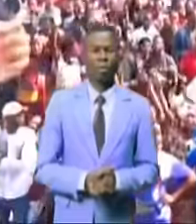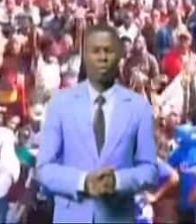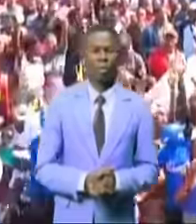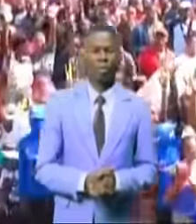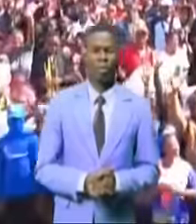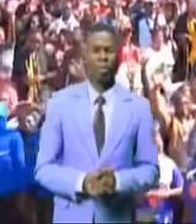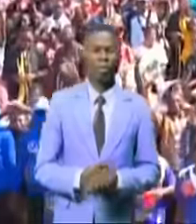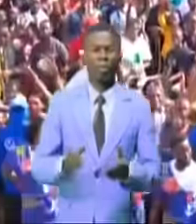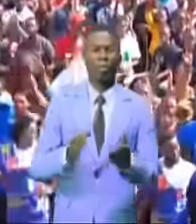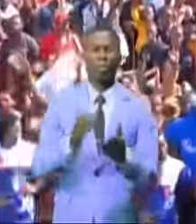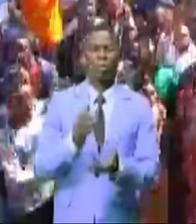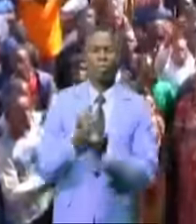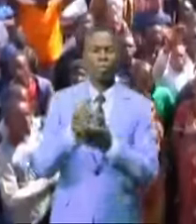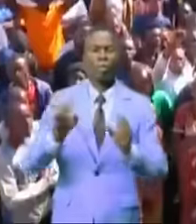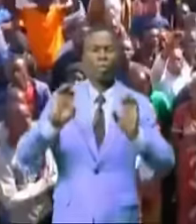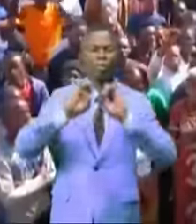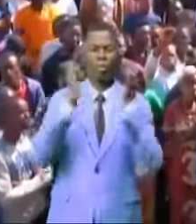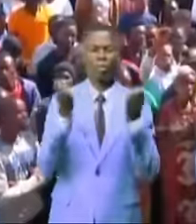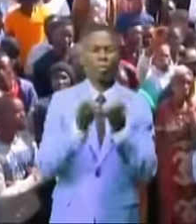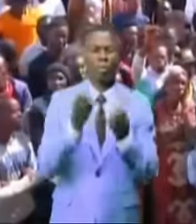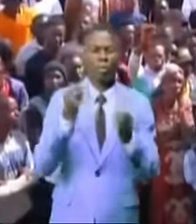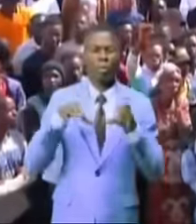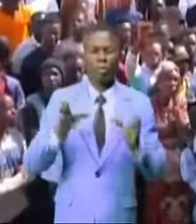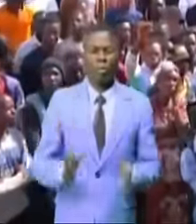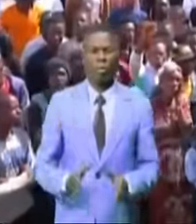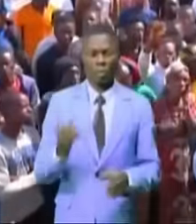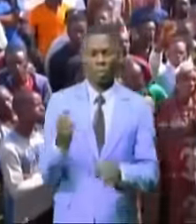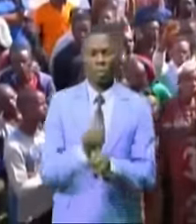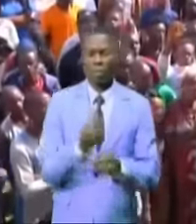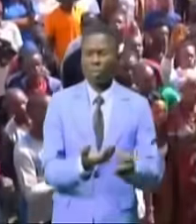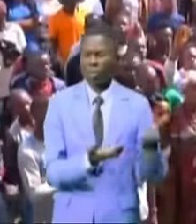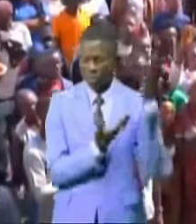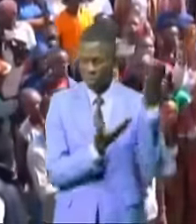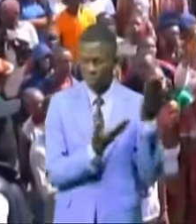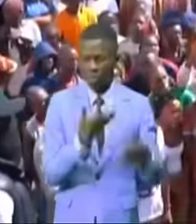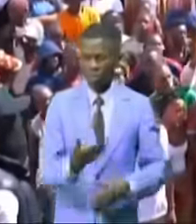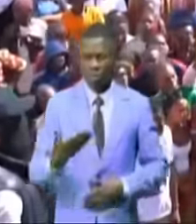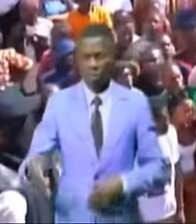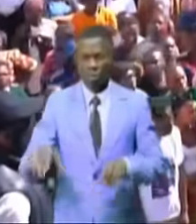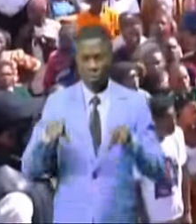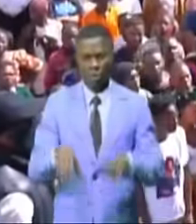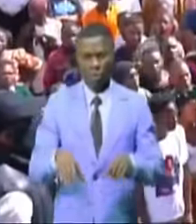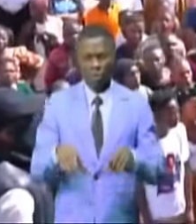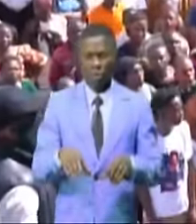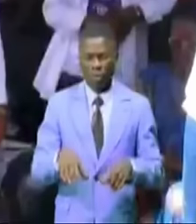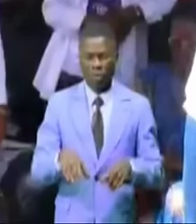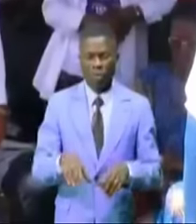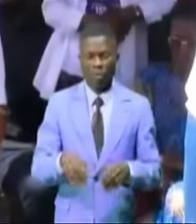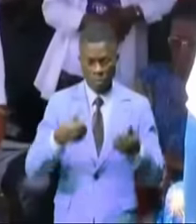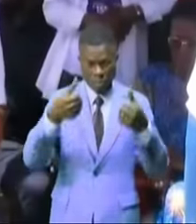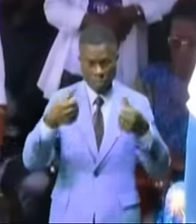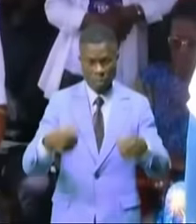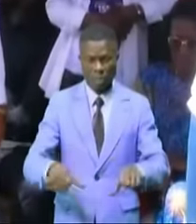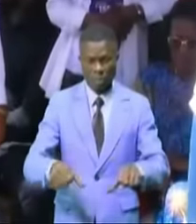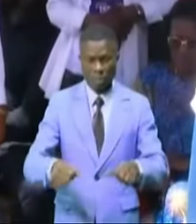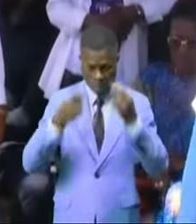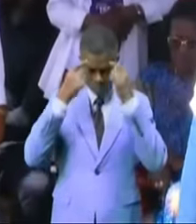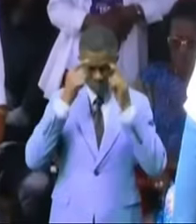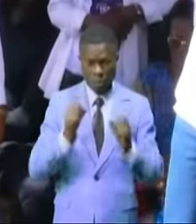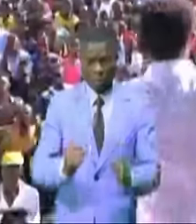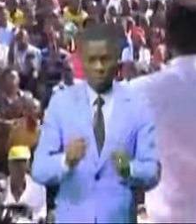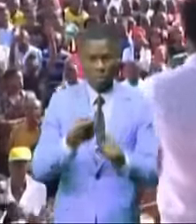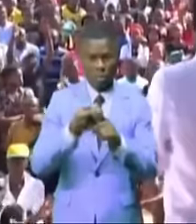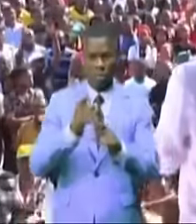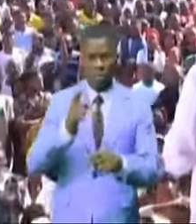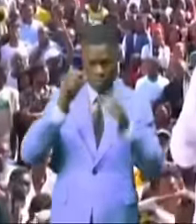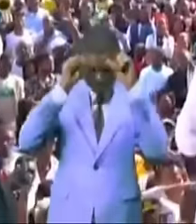Pour faire accéder les entrepreneurs congolais à la chaîne de valeur des matières premières de la RDC, demeure aujourd'hui une détermination du